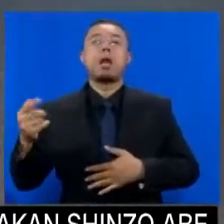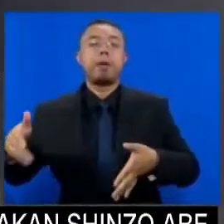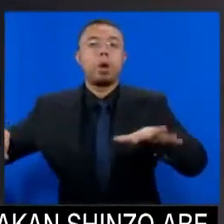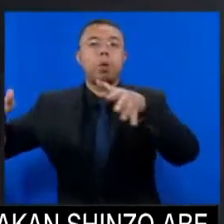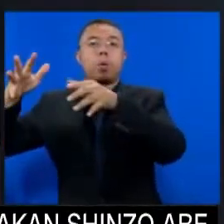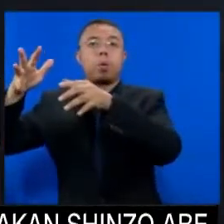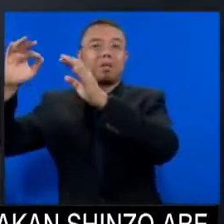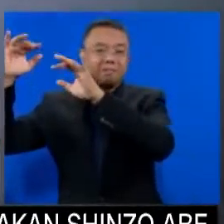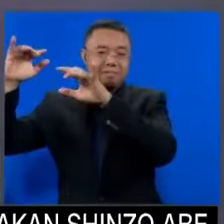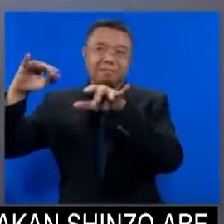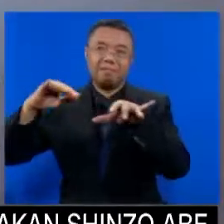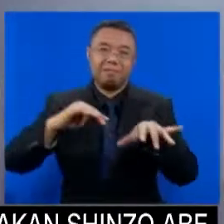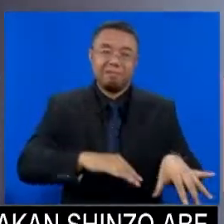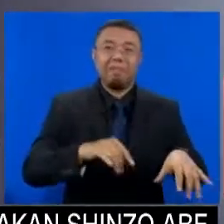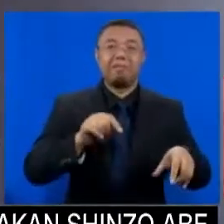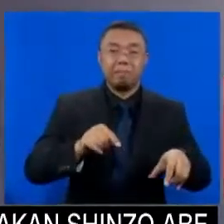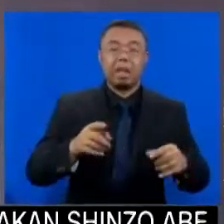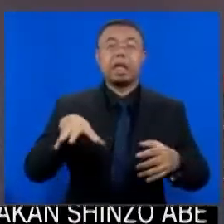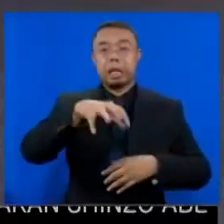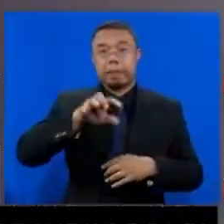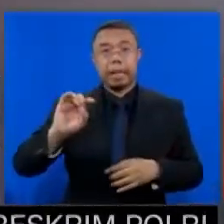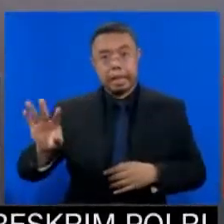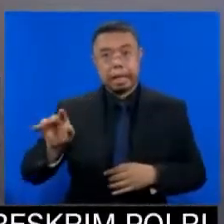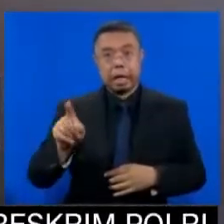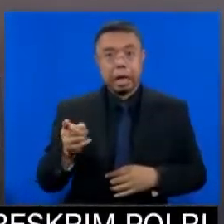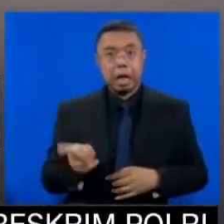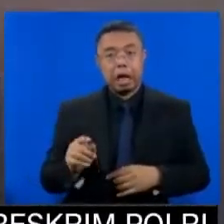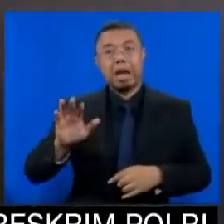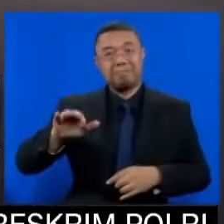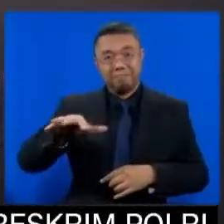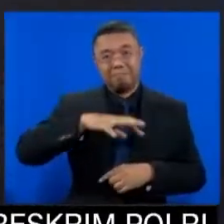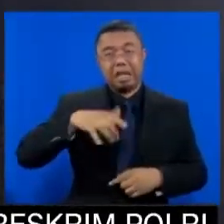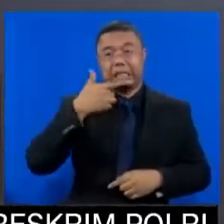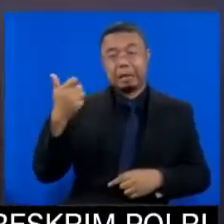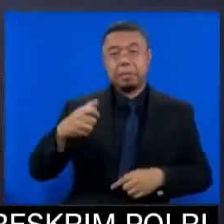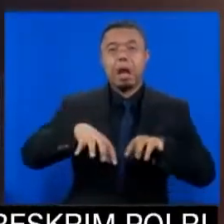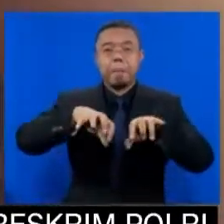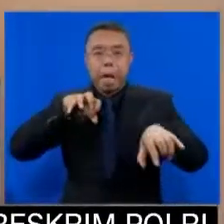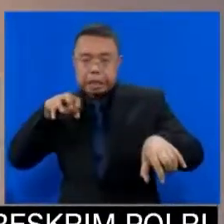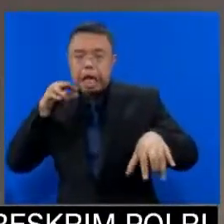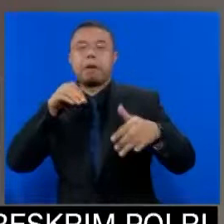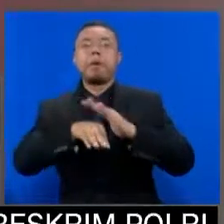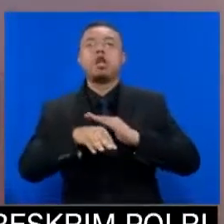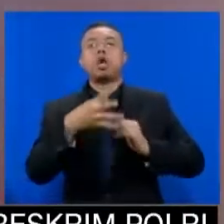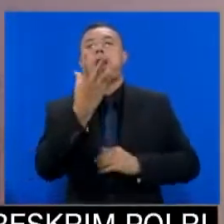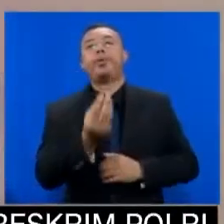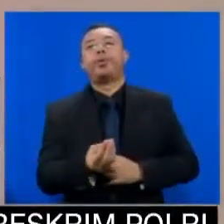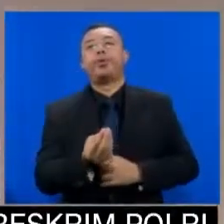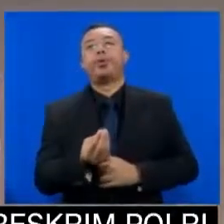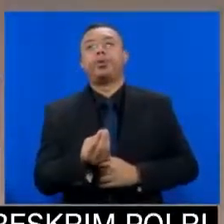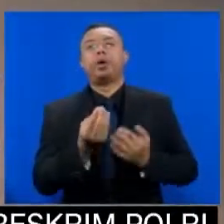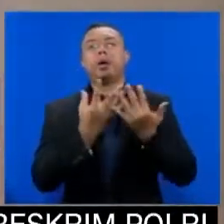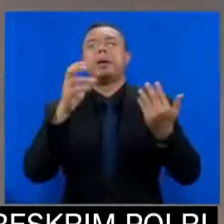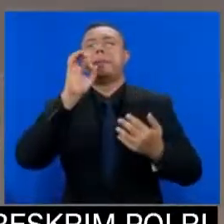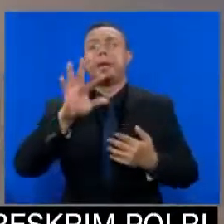kawasan Cigarendeng. Sementara itu di tempat lain, masih di wilayah Ciamis, macan juga masuk ke permukiman warga. Warga